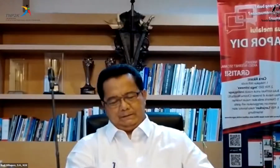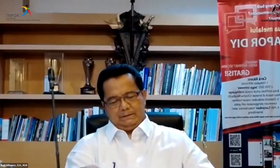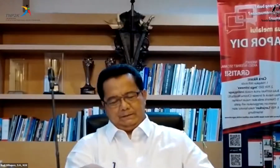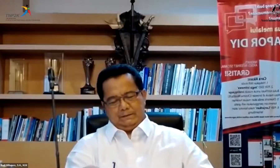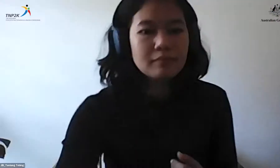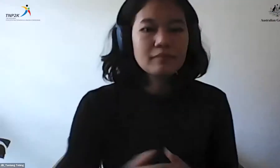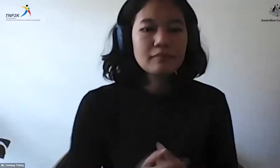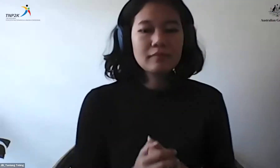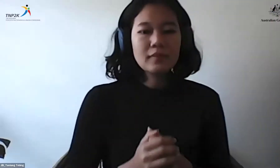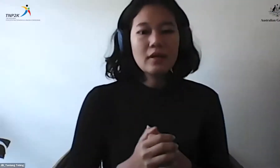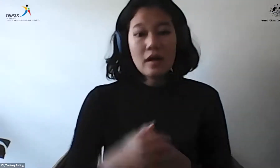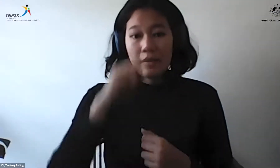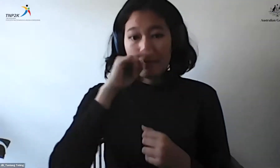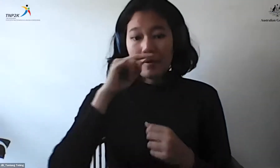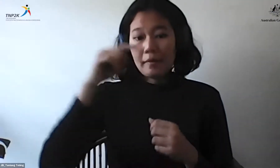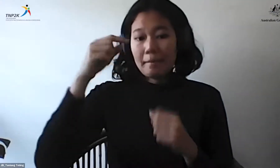Kepala